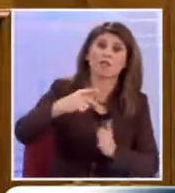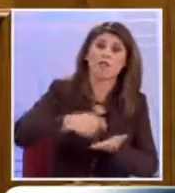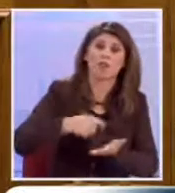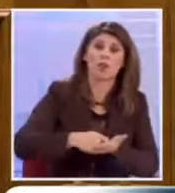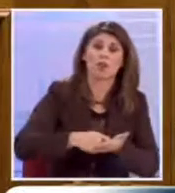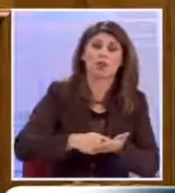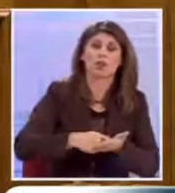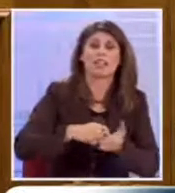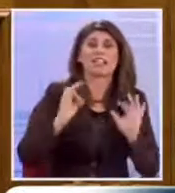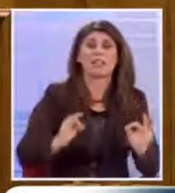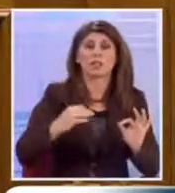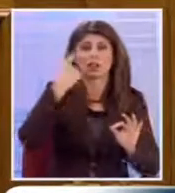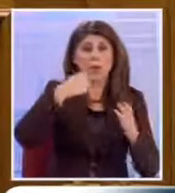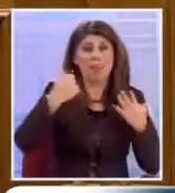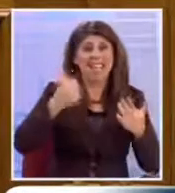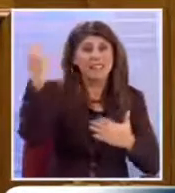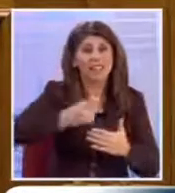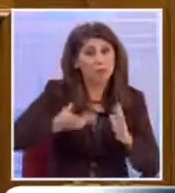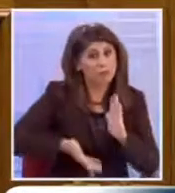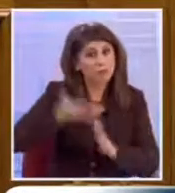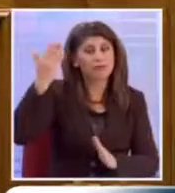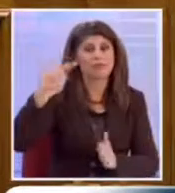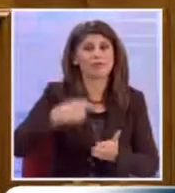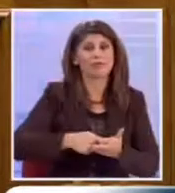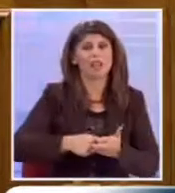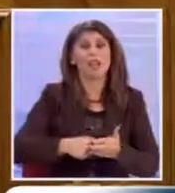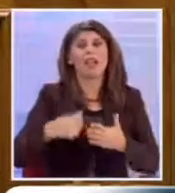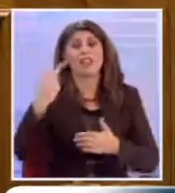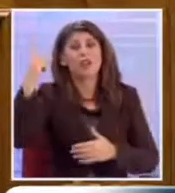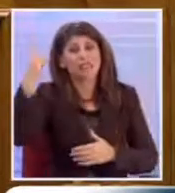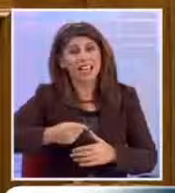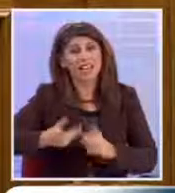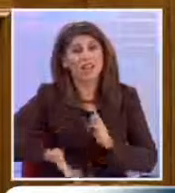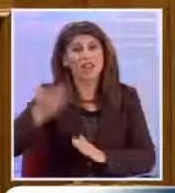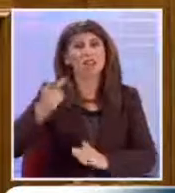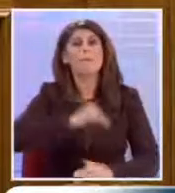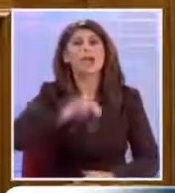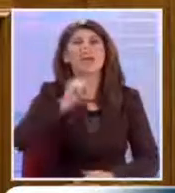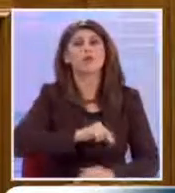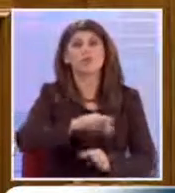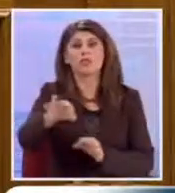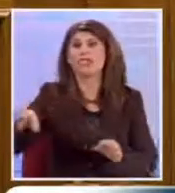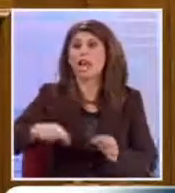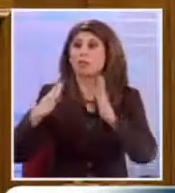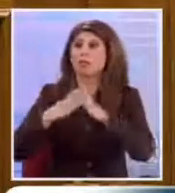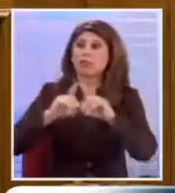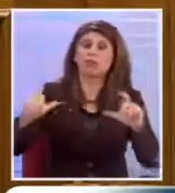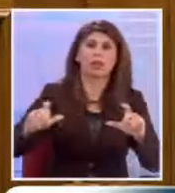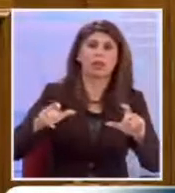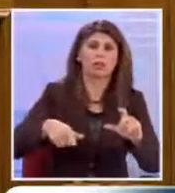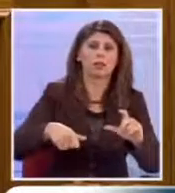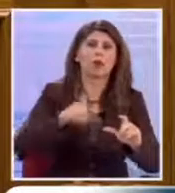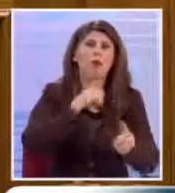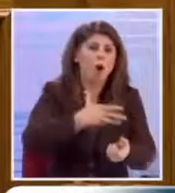προσώπων πάνω από 6%, νέα αύξηση φόρων στην περιουσία πάνω από 2%. Ποια ανάπτυξη μπορεί να εγγυηθεί η συνέχιση της οικονομικής